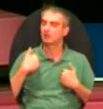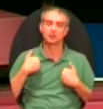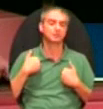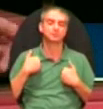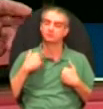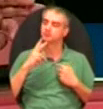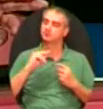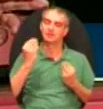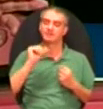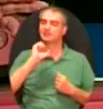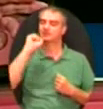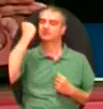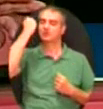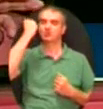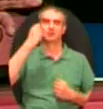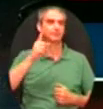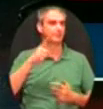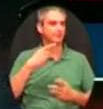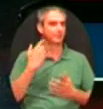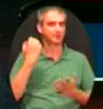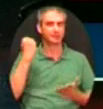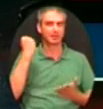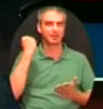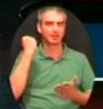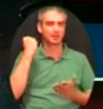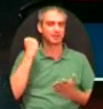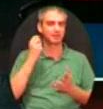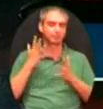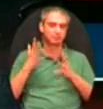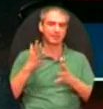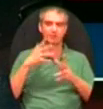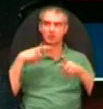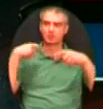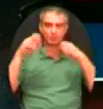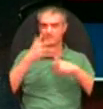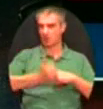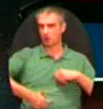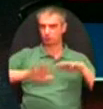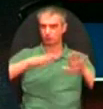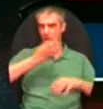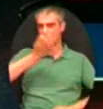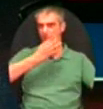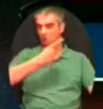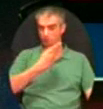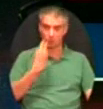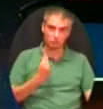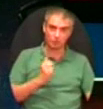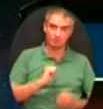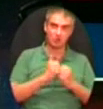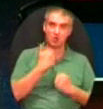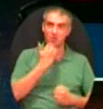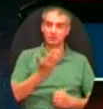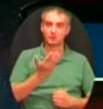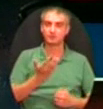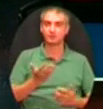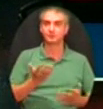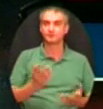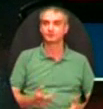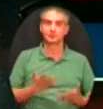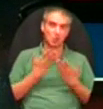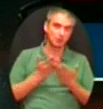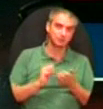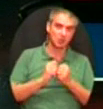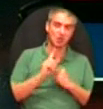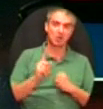דבר ציוני ממדרגה ראשונה. והתקיפות הדיפלומטיות והתקשורתיות, ההופעה של ראש הממשלה, טוב, לא טוב, מסייע,